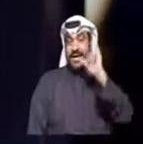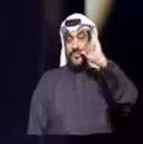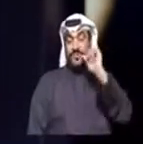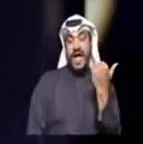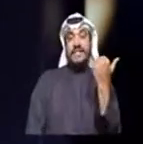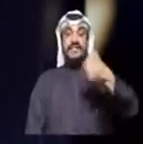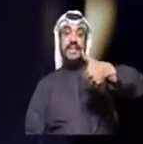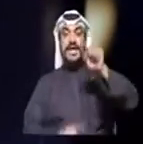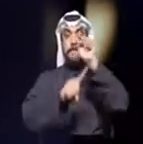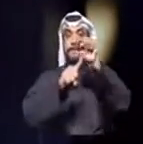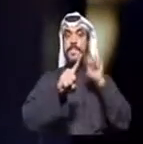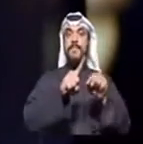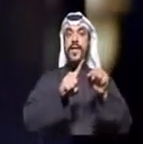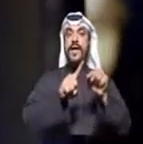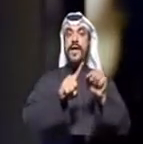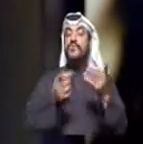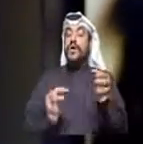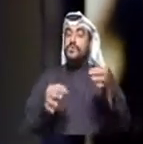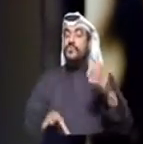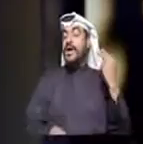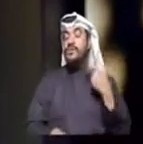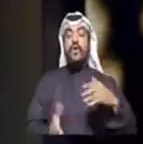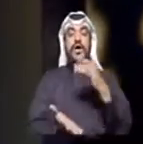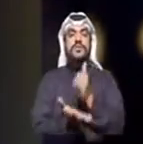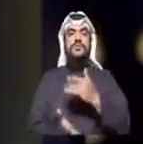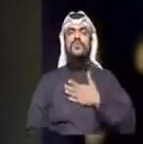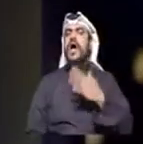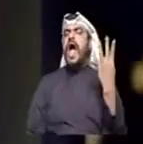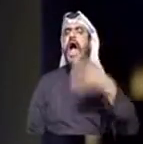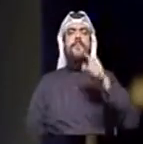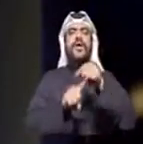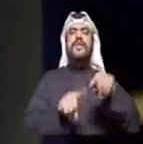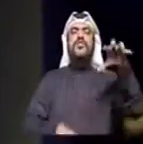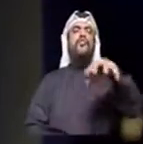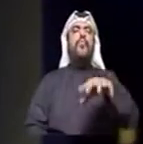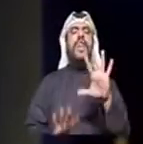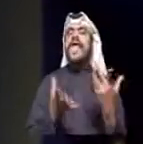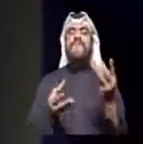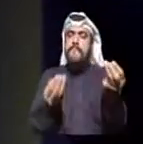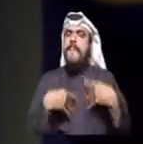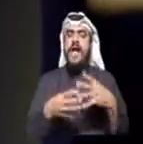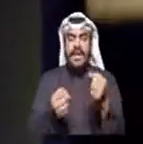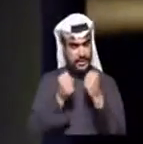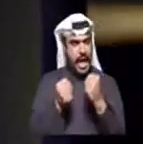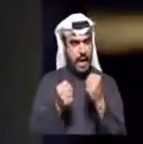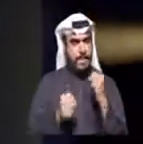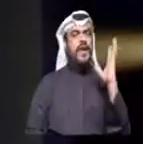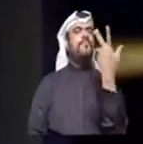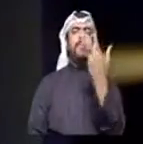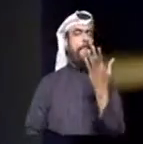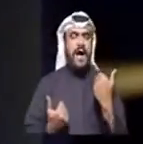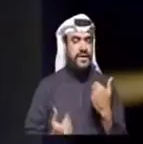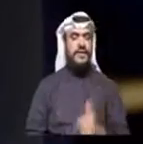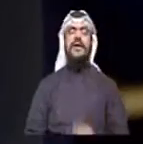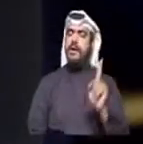التي التزمت بعودها، ماذا عن 40% الباقيه من الدول؟ هل هناك من صعوبات معينه يعني لتحقيق ذلك؟